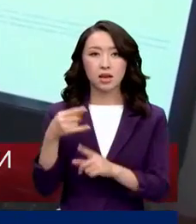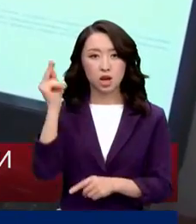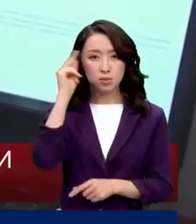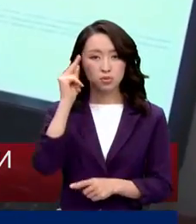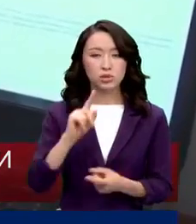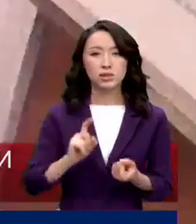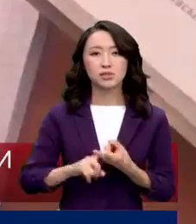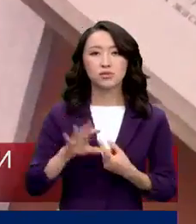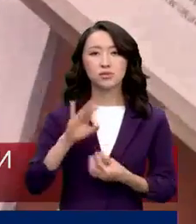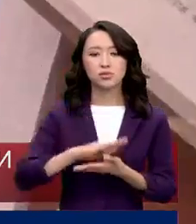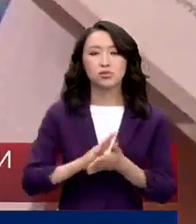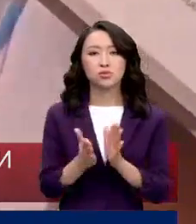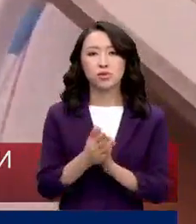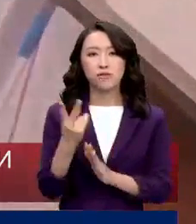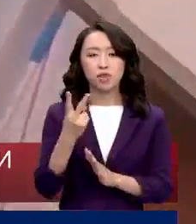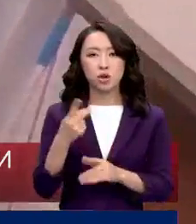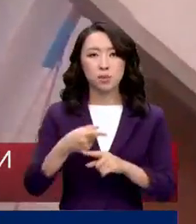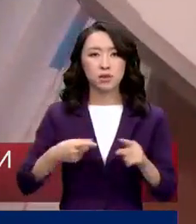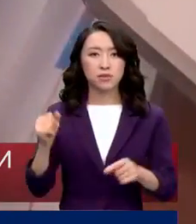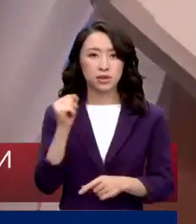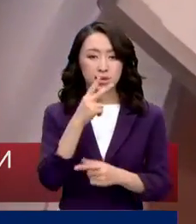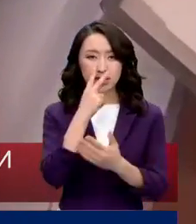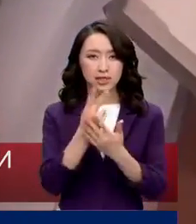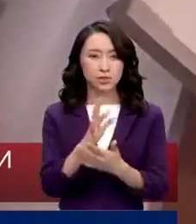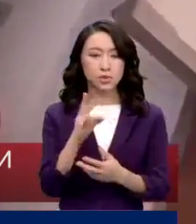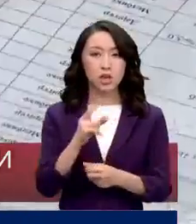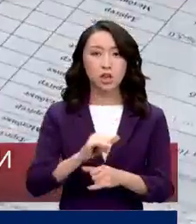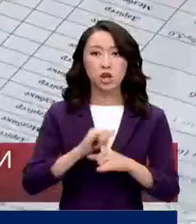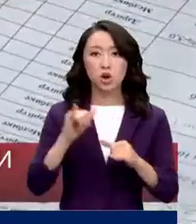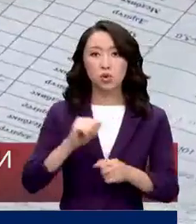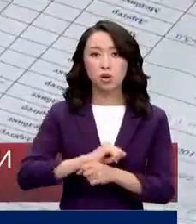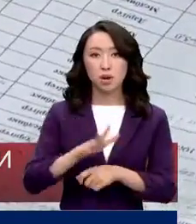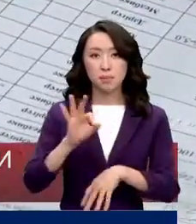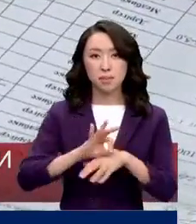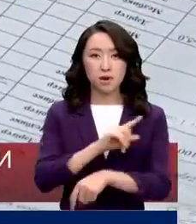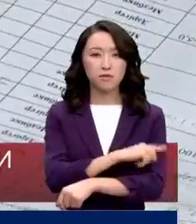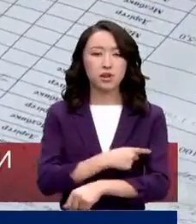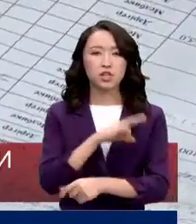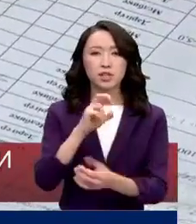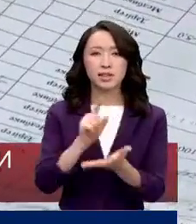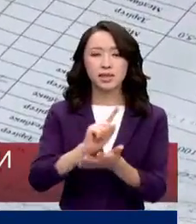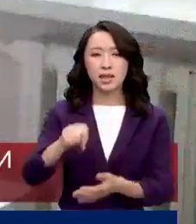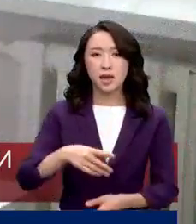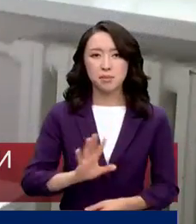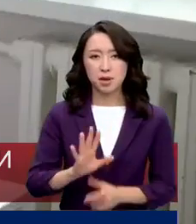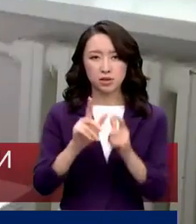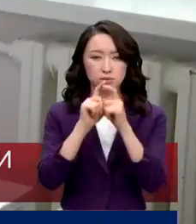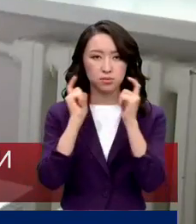в зависимости от ситуации во второй половине августа. Несмотря на рост коронавирусных больных, врачи не обязывают